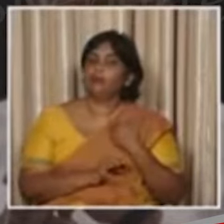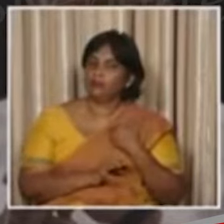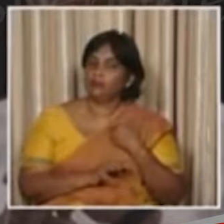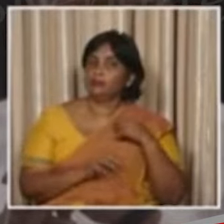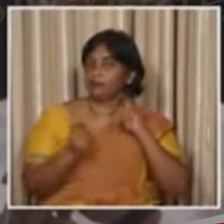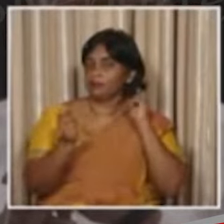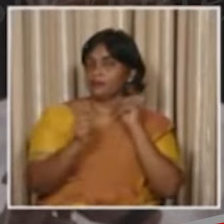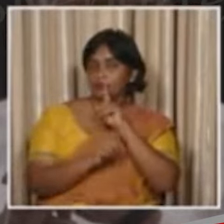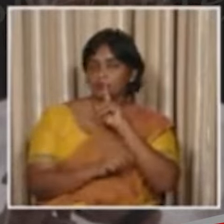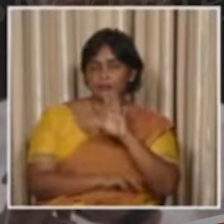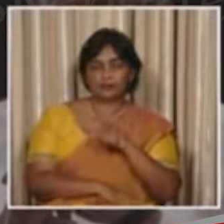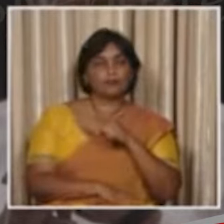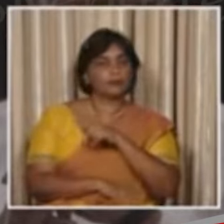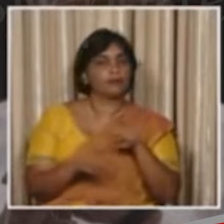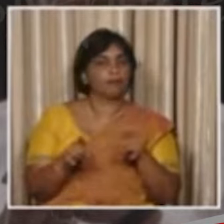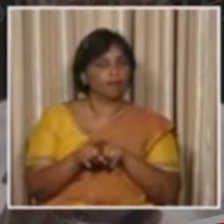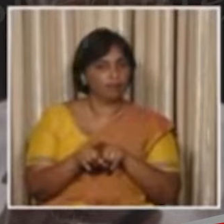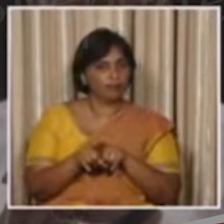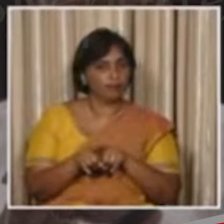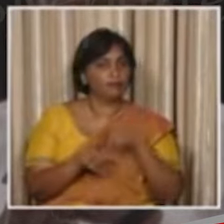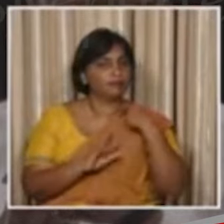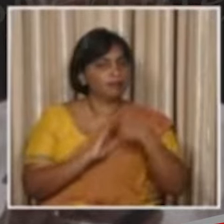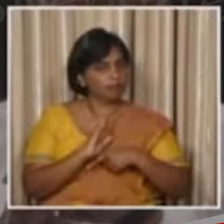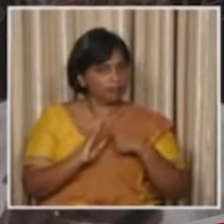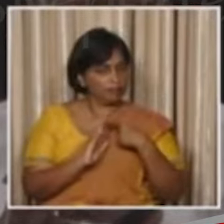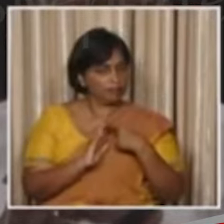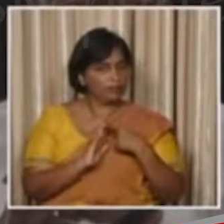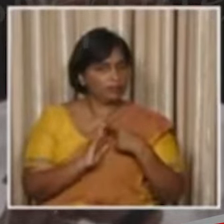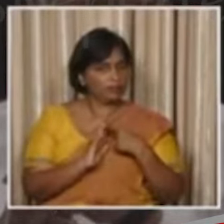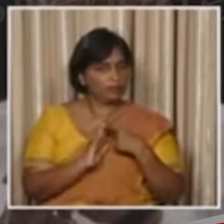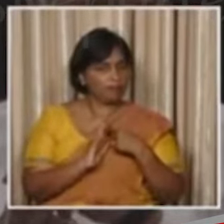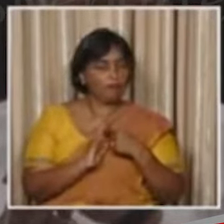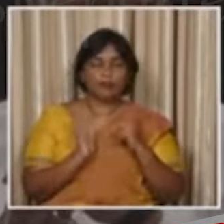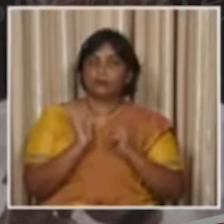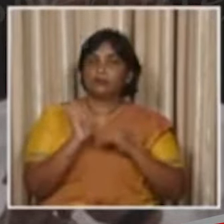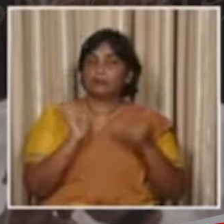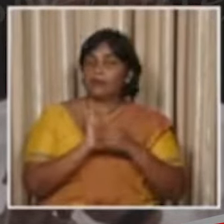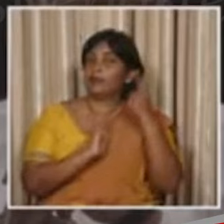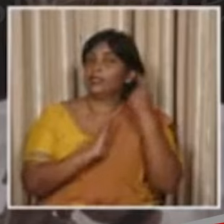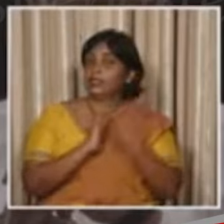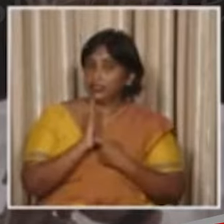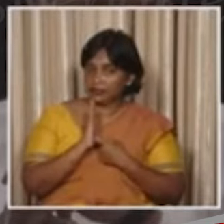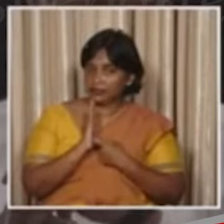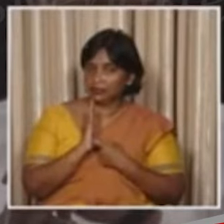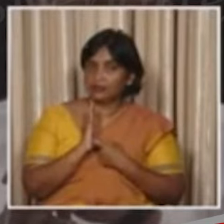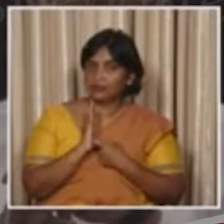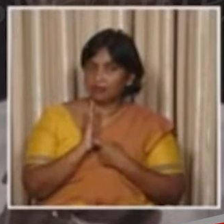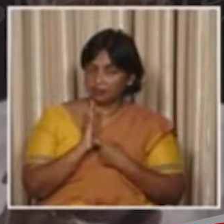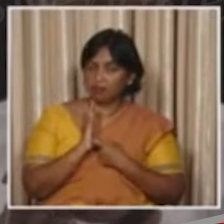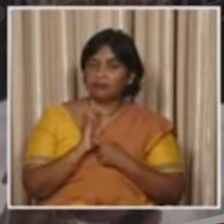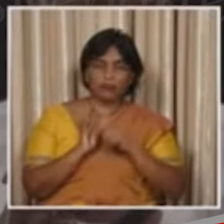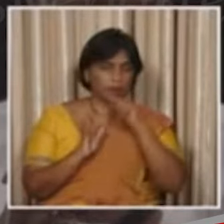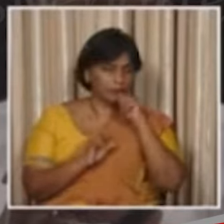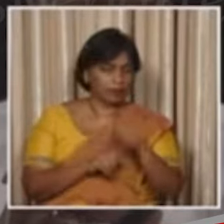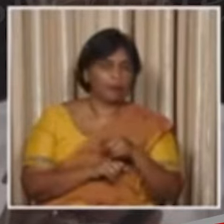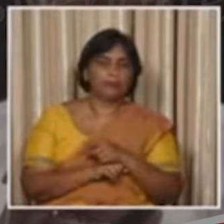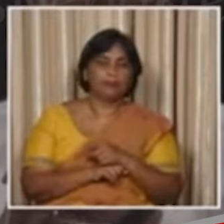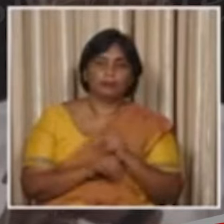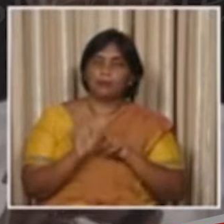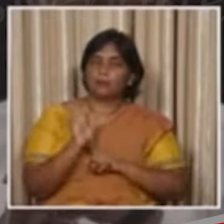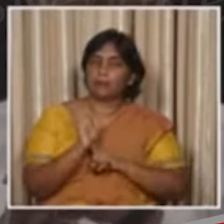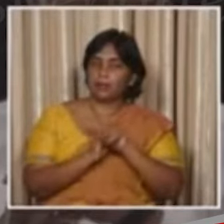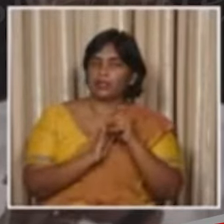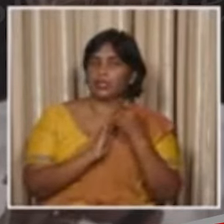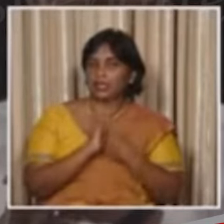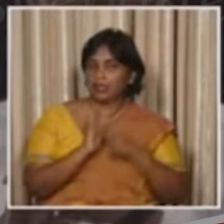වෙනස් කියන්න ඕනේ. ඒ වගේම මේ රටේ මේ කම්කරු නීතිය ඉතාමත්ම පැරණි කම්කරු